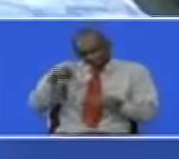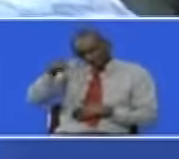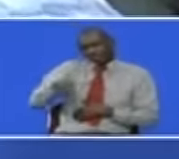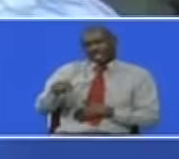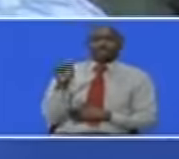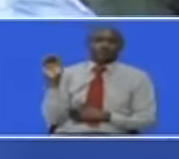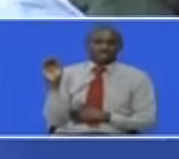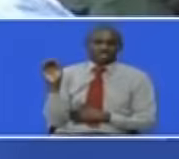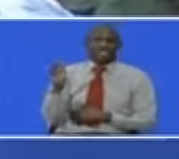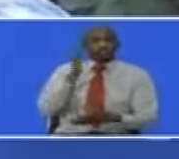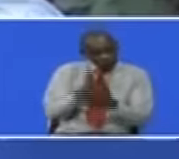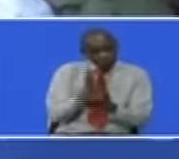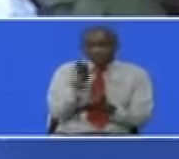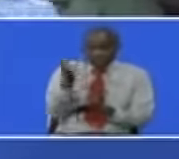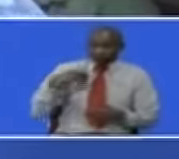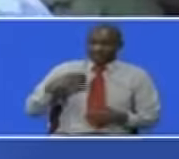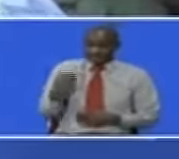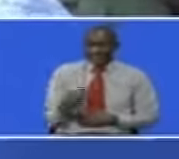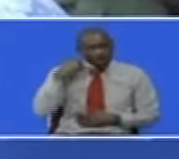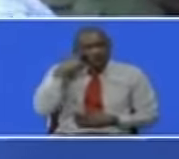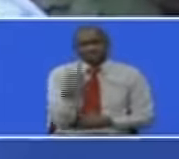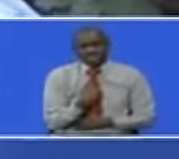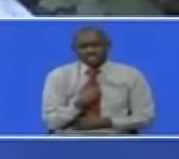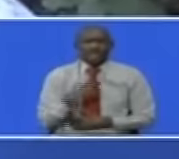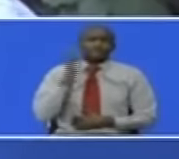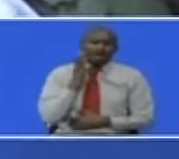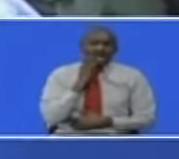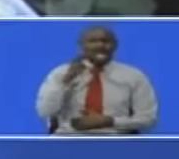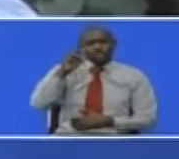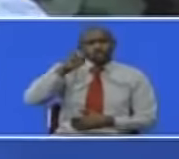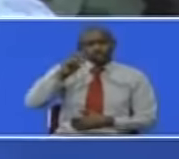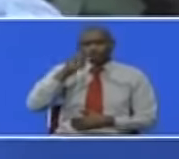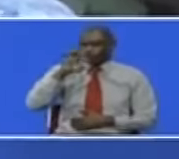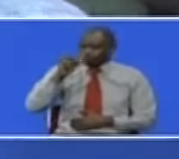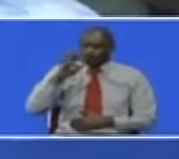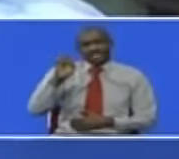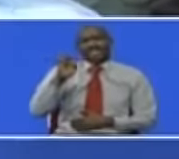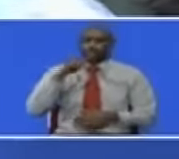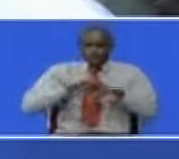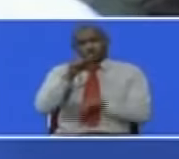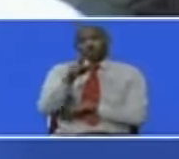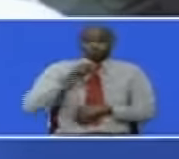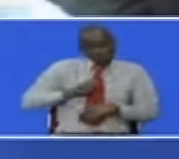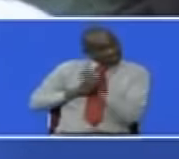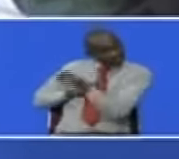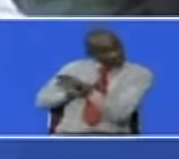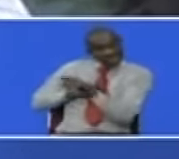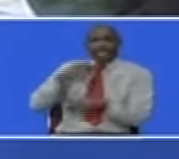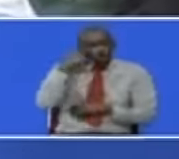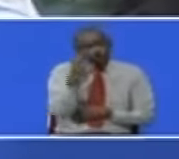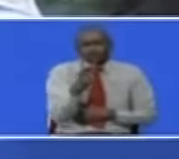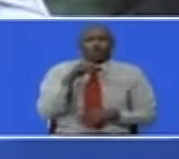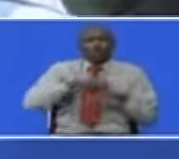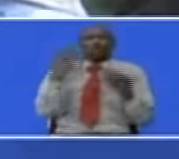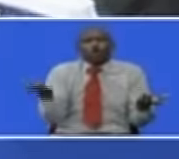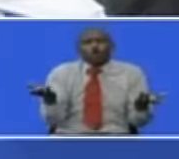leo. Kukua nyumbani, mtoto akanipikia simu, "Woi, Mama Njoroke anakuita. Si sasa ni mama huyu mwenye amekufiwa? Ananitia